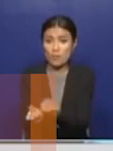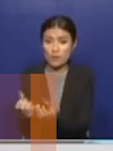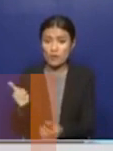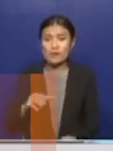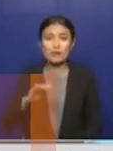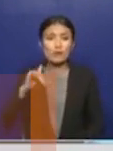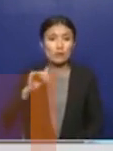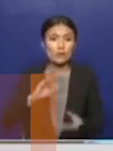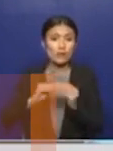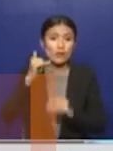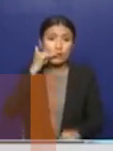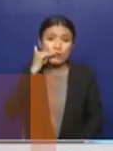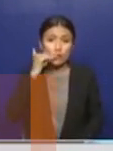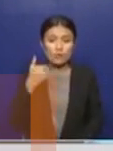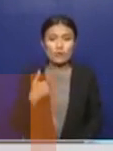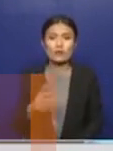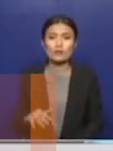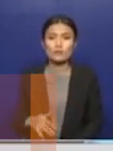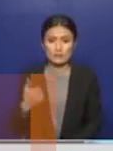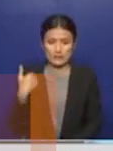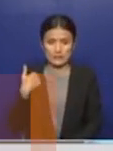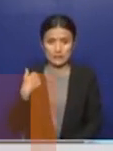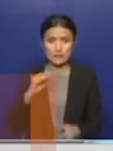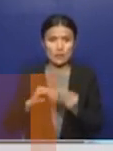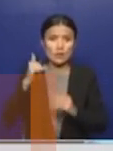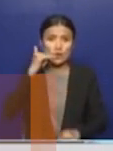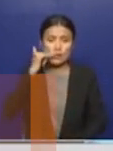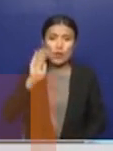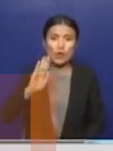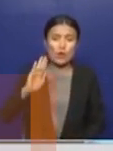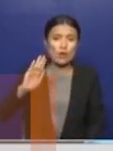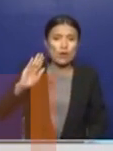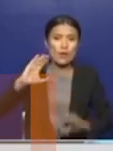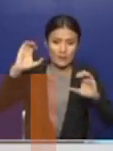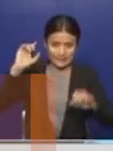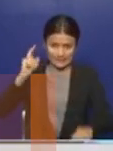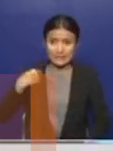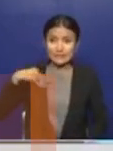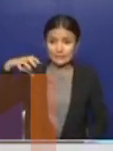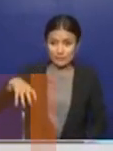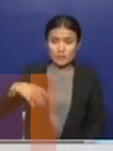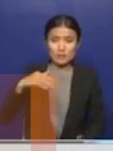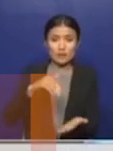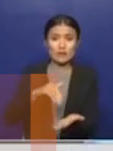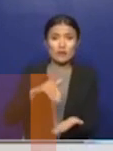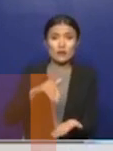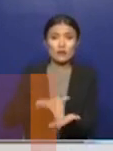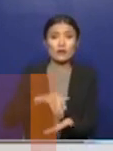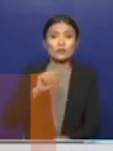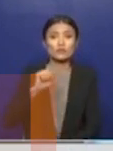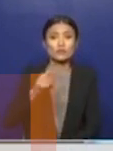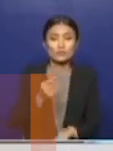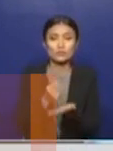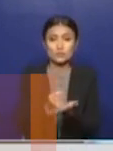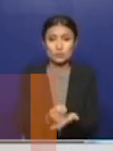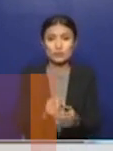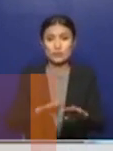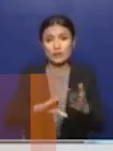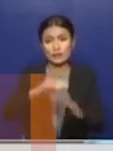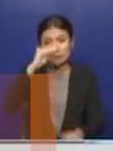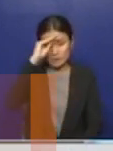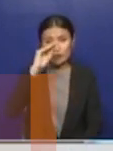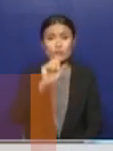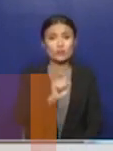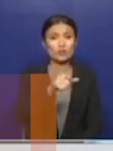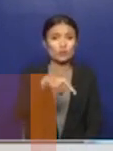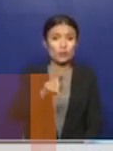านของรัฐจริงๆครับคือชื่อว่าศูนย์เฉพาะกิจเพื่อคุ้มครองและช่วยเหลือนักเรียนหรือสพค.ผมให้